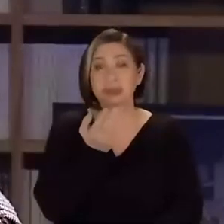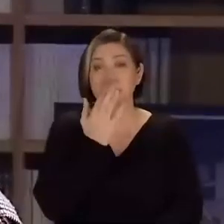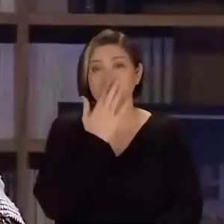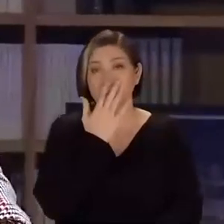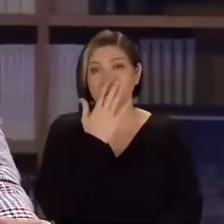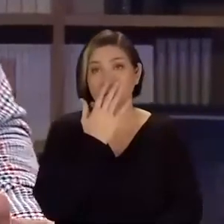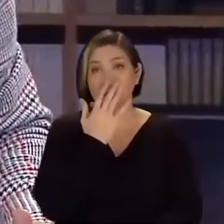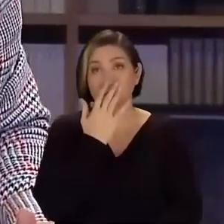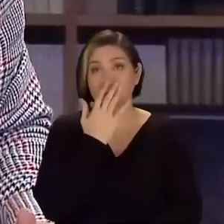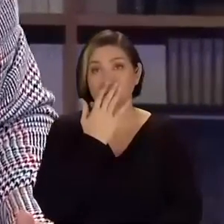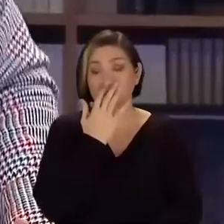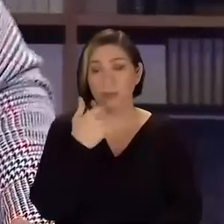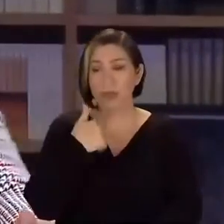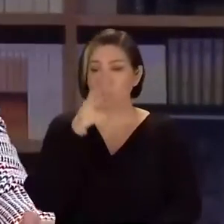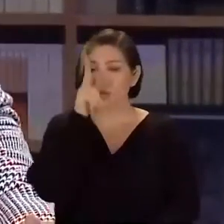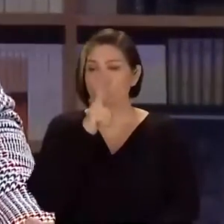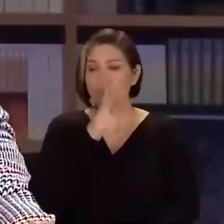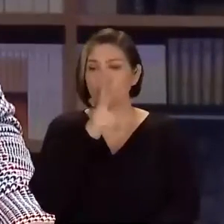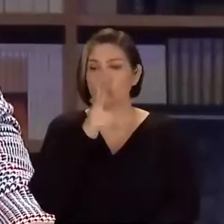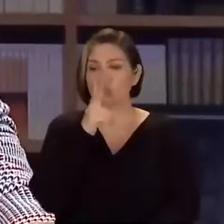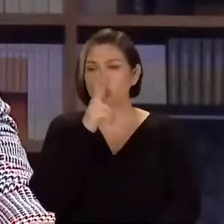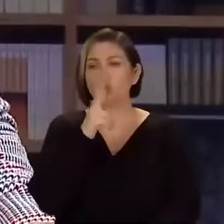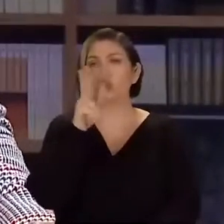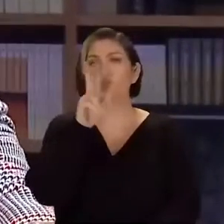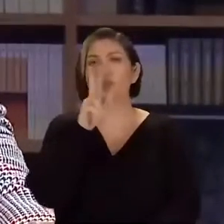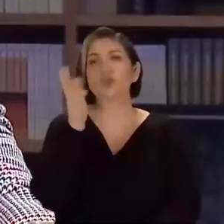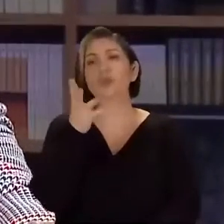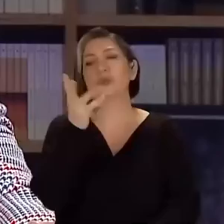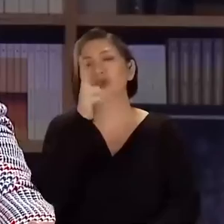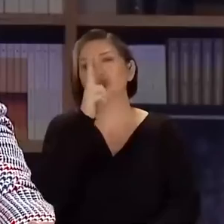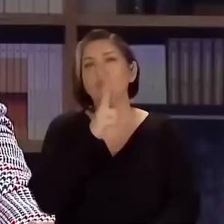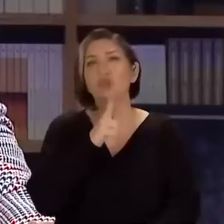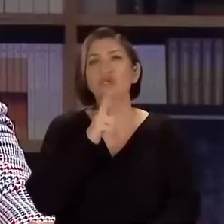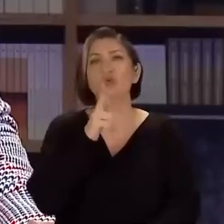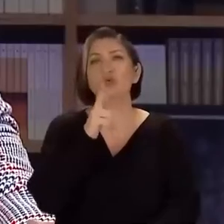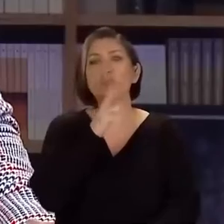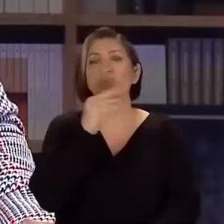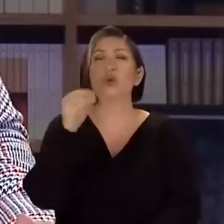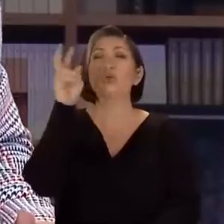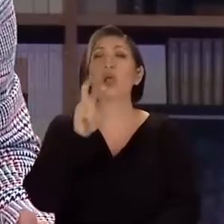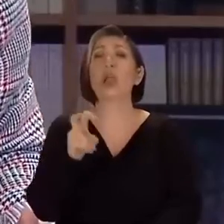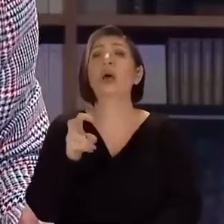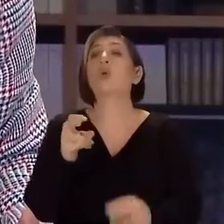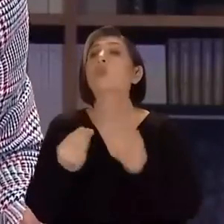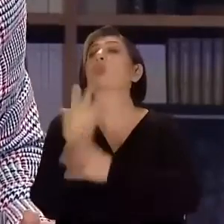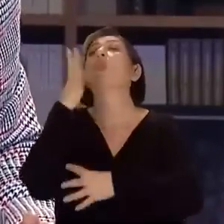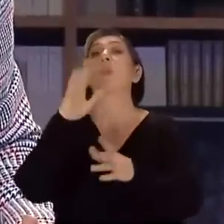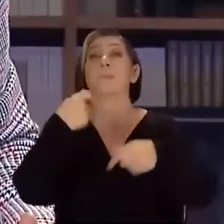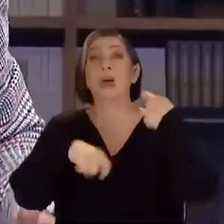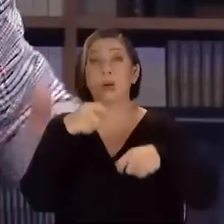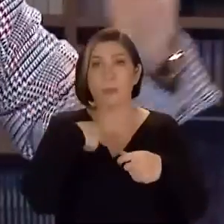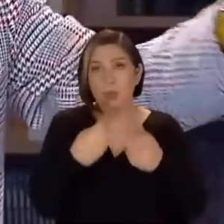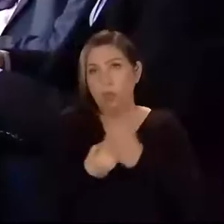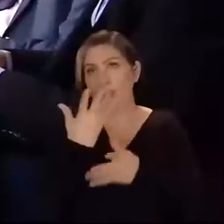zaten bankayı 300 küsür milyon dolarla kurmuyor muyum Türkiye'de bir banka? O zaman açtırmaz. Ben hayır ama o kadar bir parayla